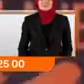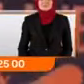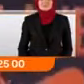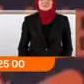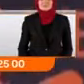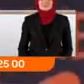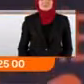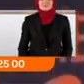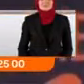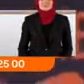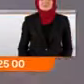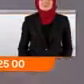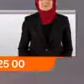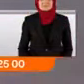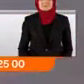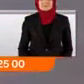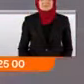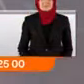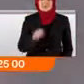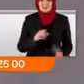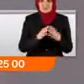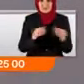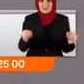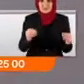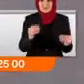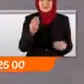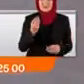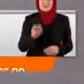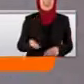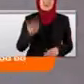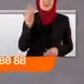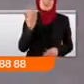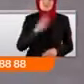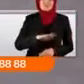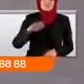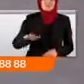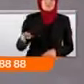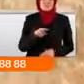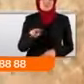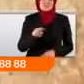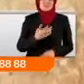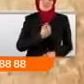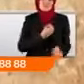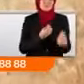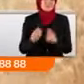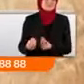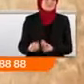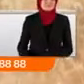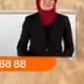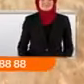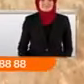mutsuzum geceleri bile uyuyamıyorum bu kayıp en çok ailenin iki küçüğünü kan ve Çağla yüzdüğü